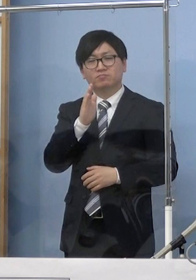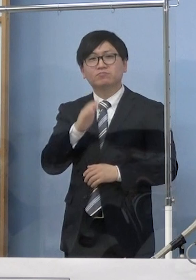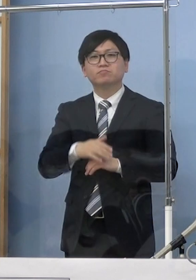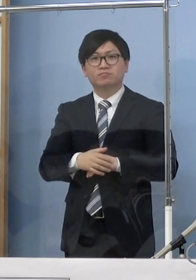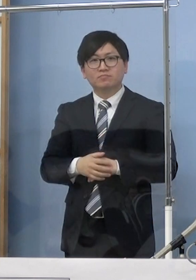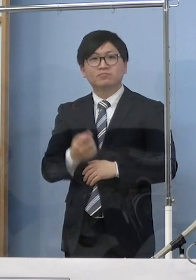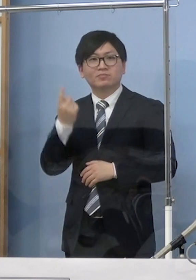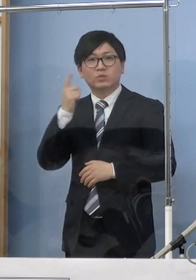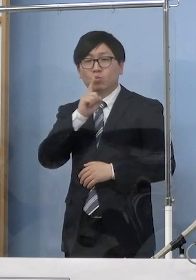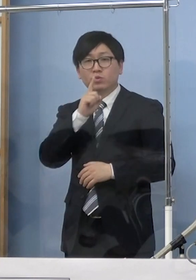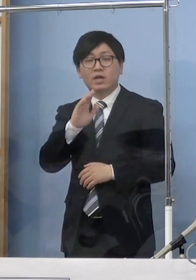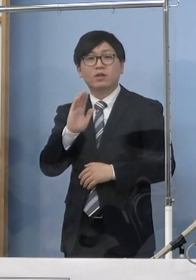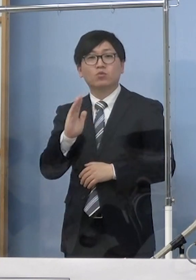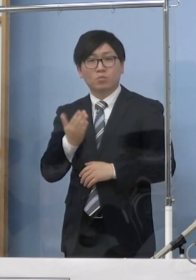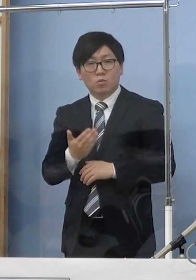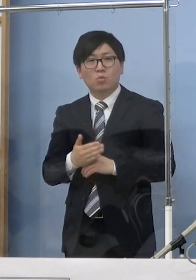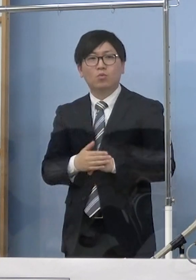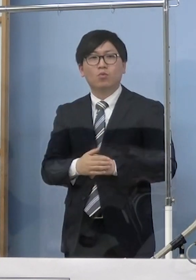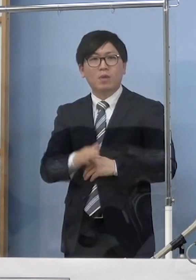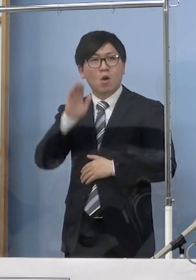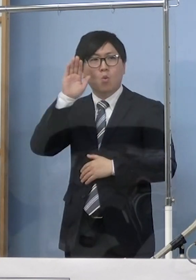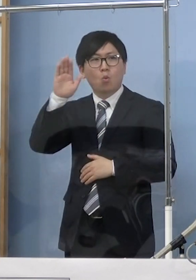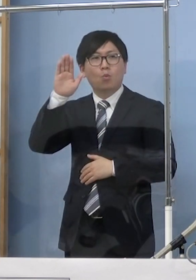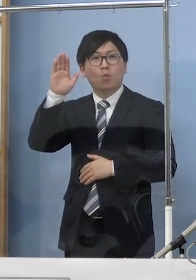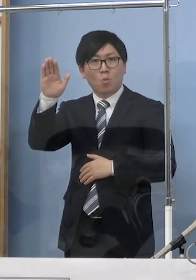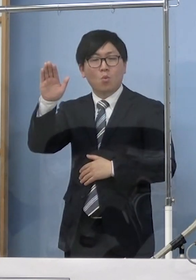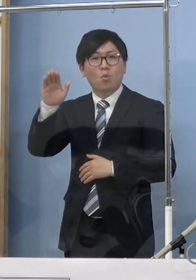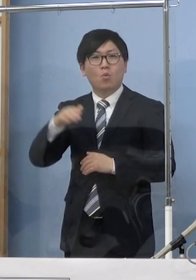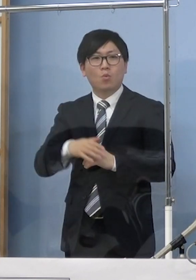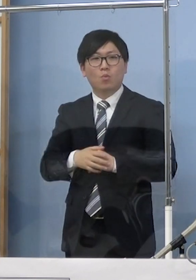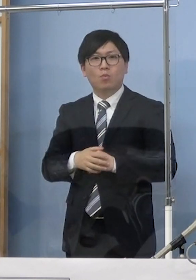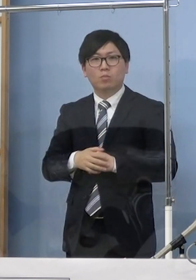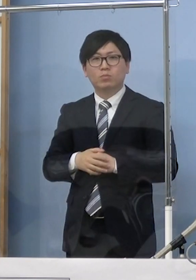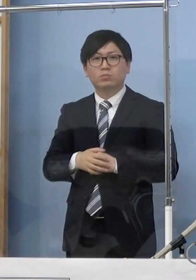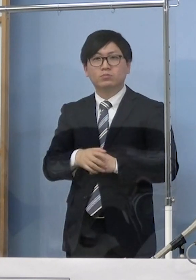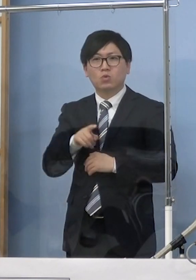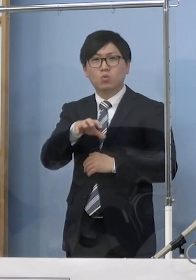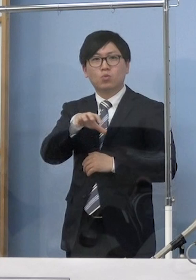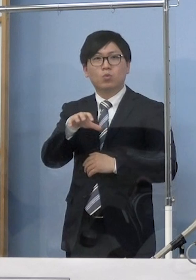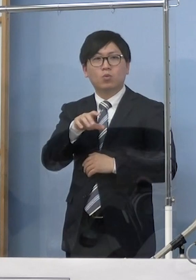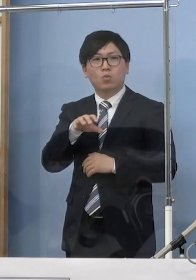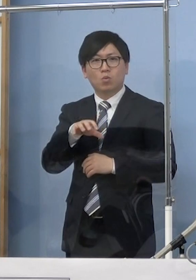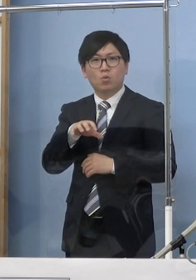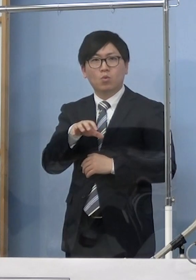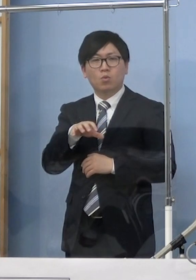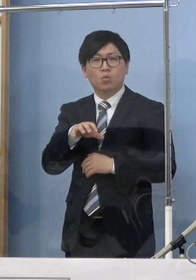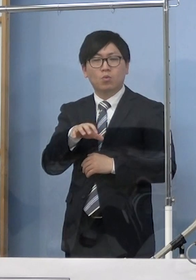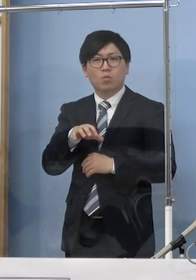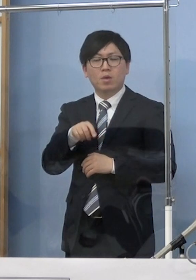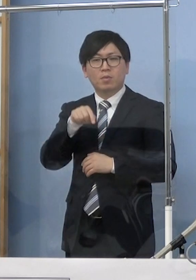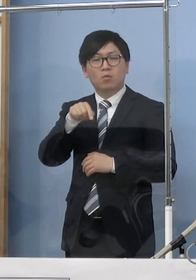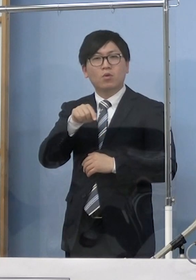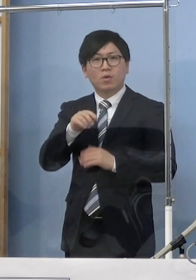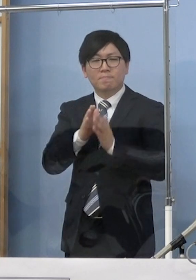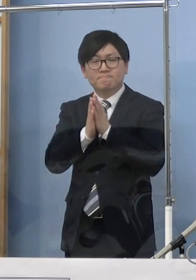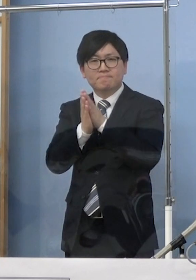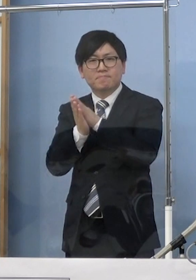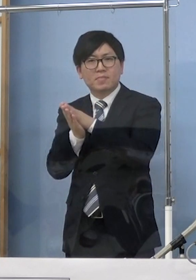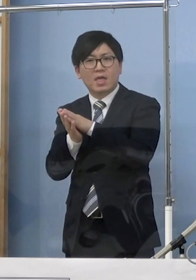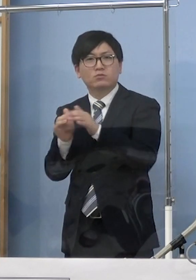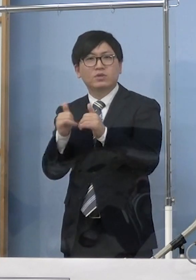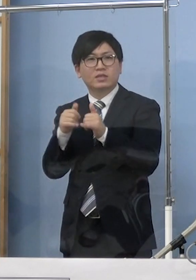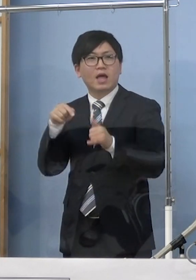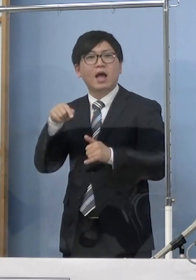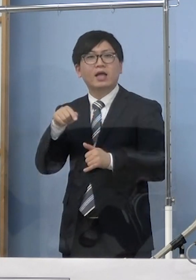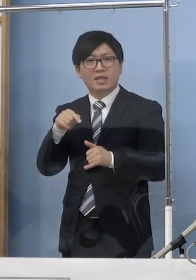ように、まあ、今後そうしたものも出したいといった、これは死者の方、亡くなられた方の年代も最初